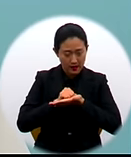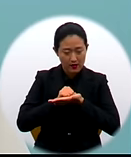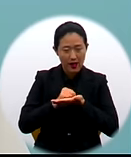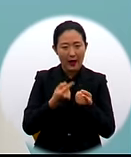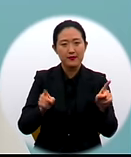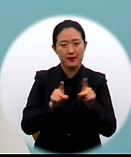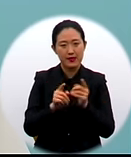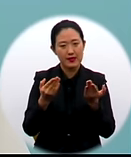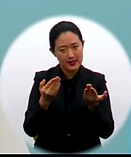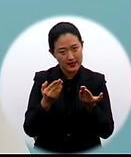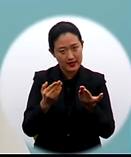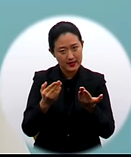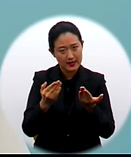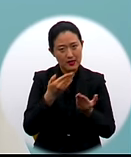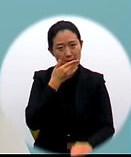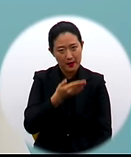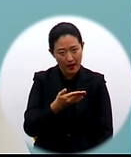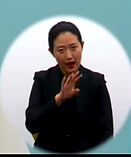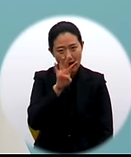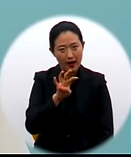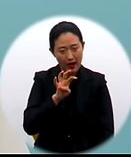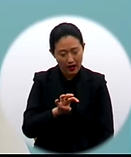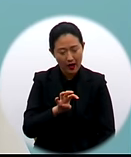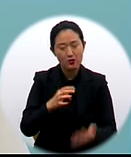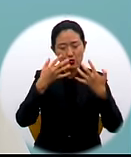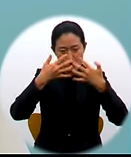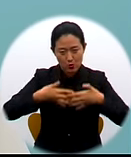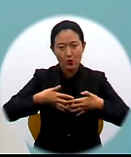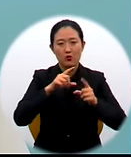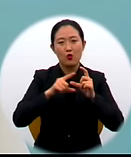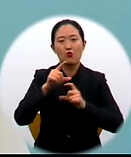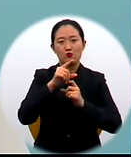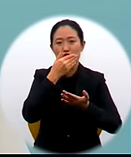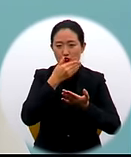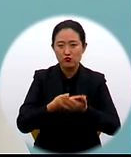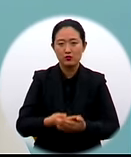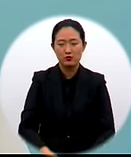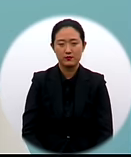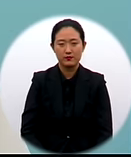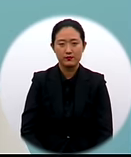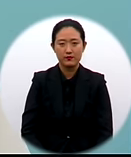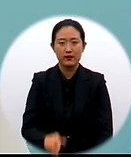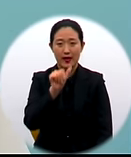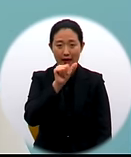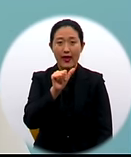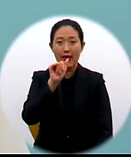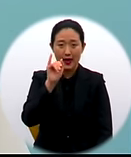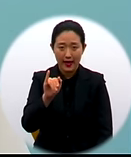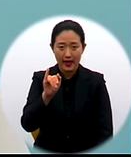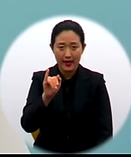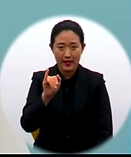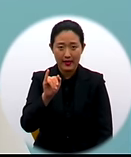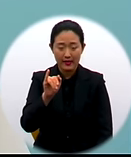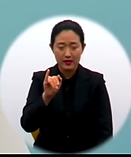이걸 내가 잘 일할 수 있을까, 내가 얘를 데리고 잘 구슬려서 일할 수 있을까라는 접근이 더 중요한 거죠. 실제로